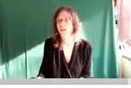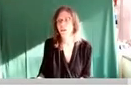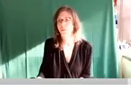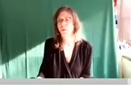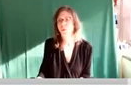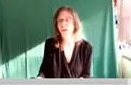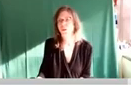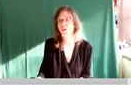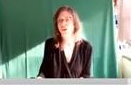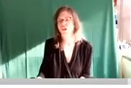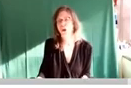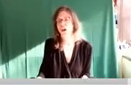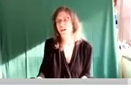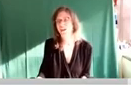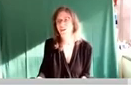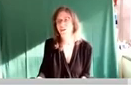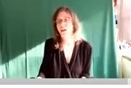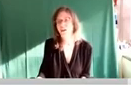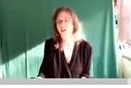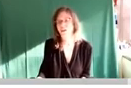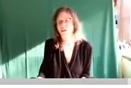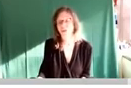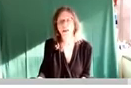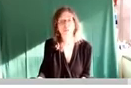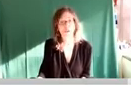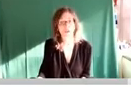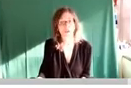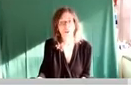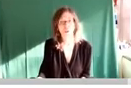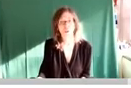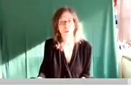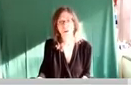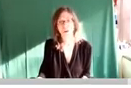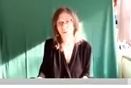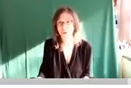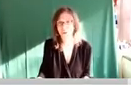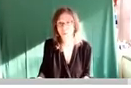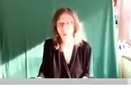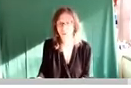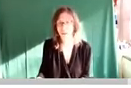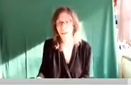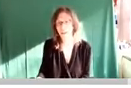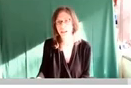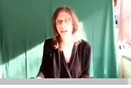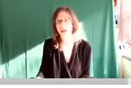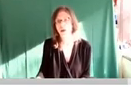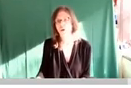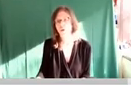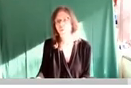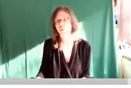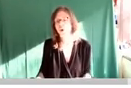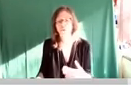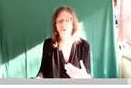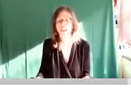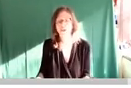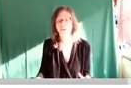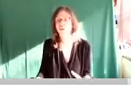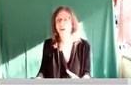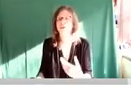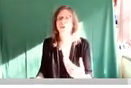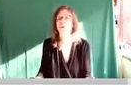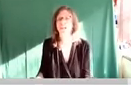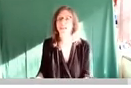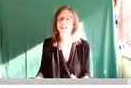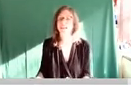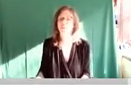fait principalement auprès de chercheurs en sciences, si on veut, en sciences pures, en médecine, où on leur posait des questions sur